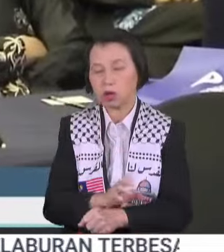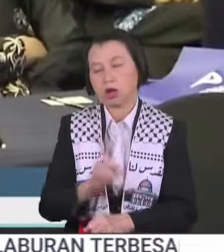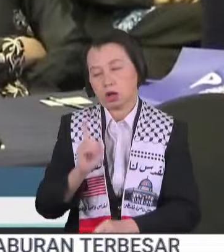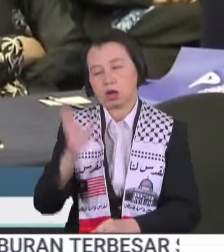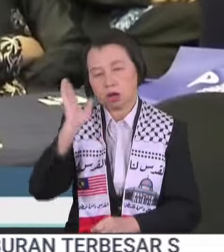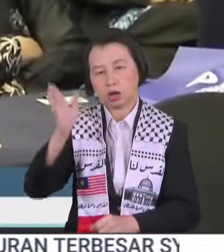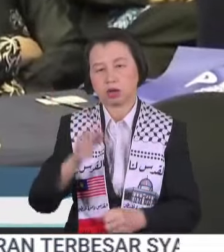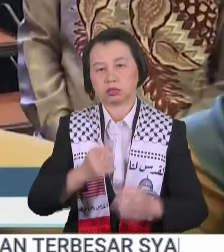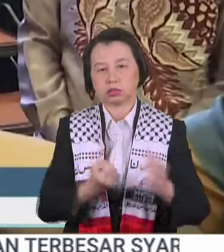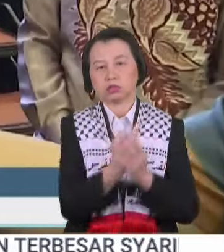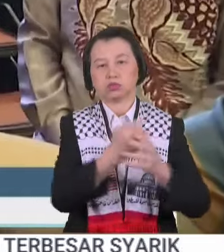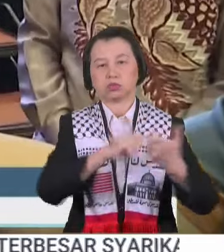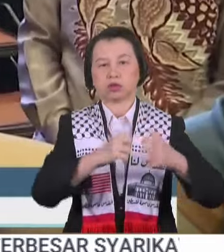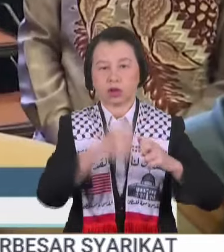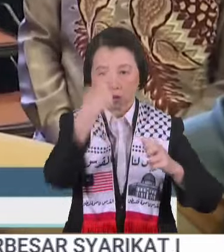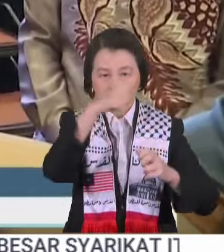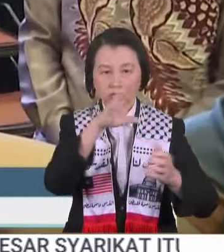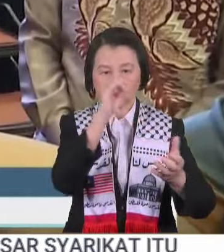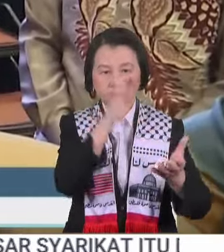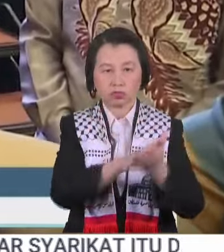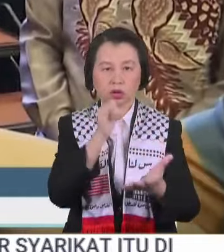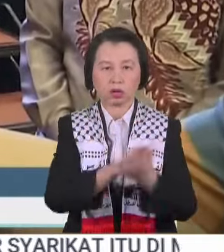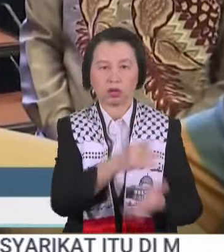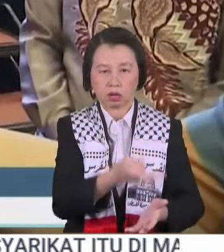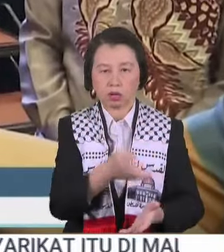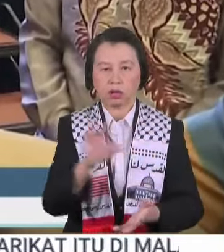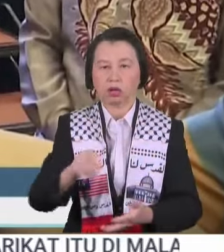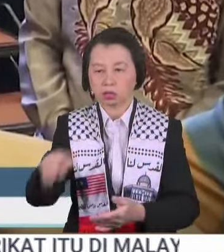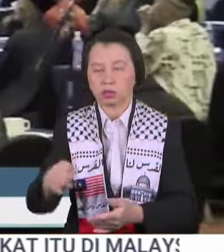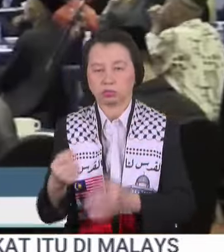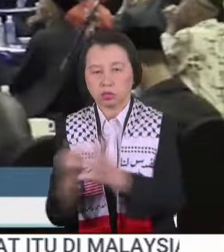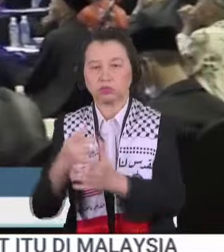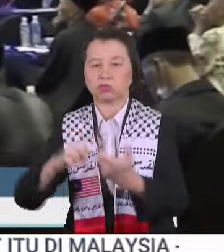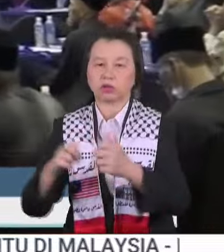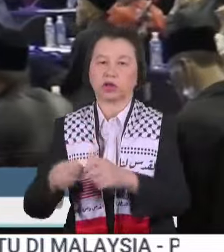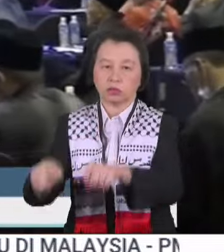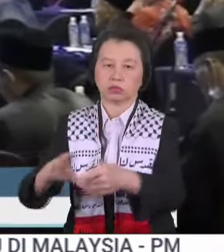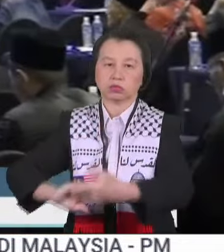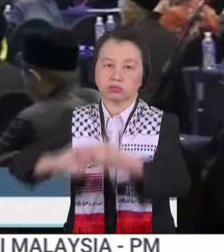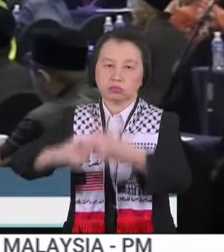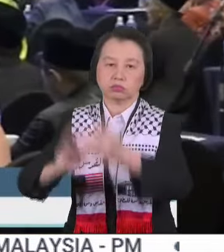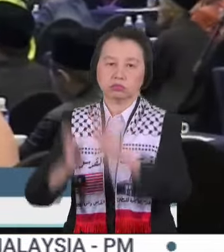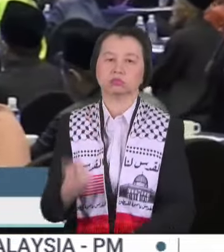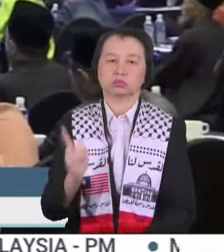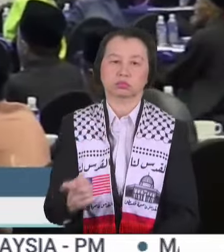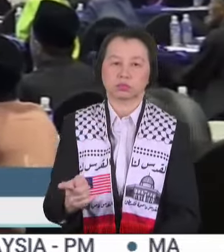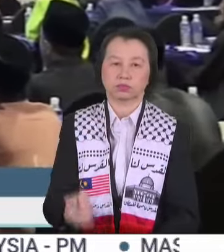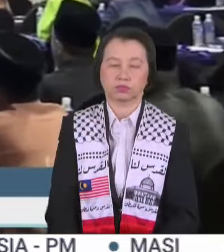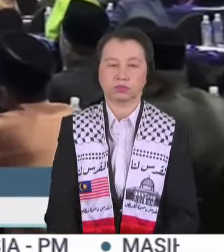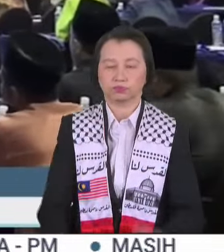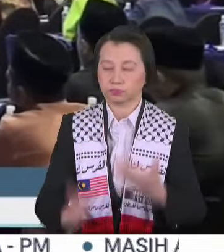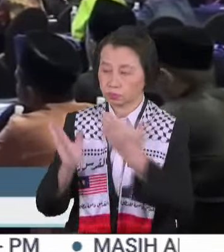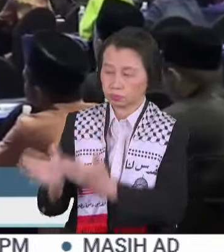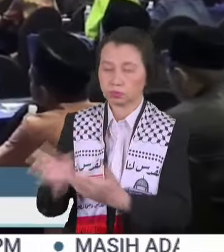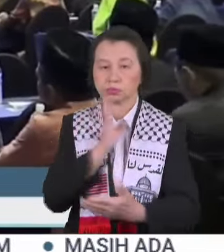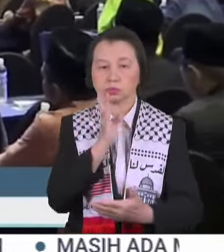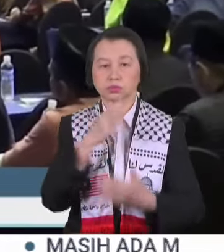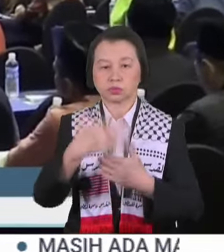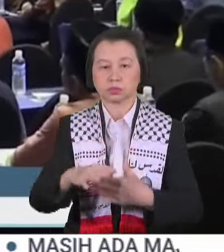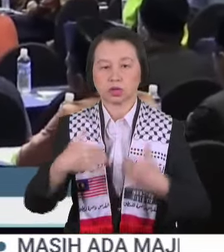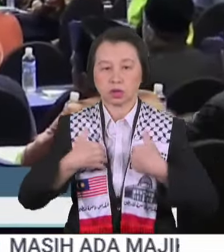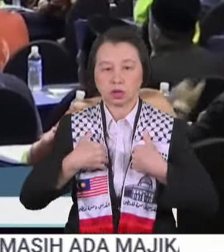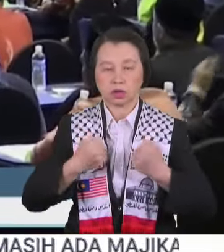masalah kepada pasangan dan juga memberi masalah kepada juru nikah di kemudian hari. Beliau menyatakan demikian kepada pemberita selepas merasmikan